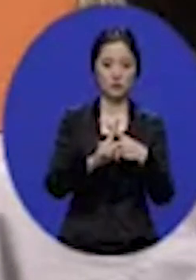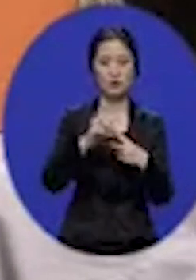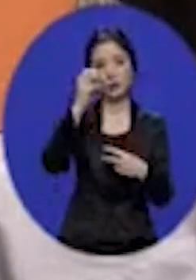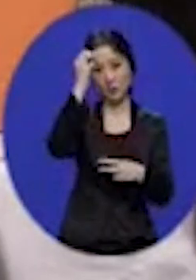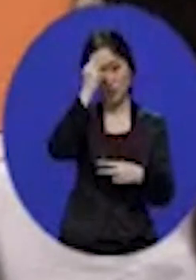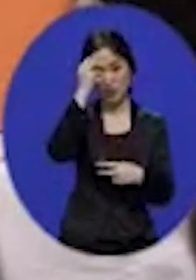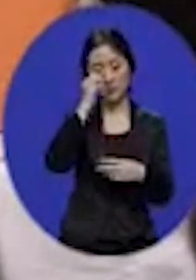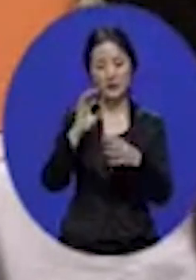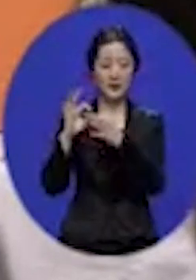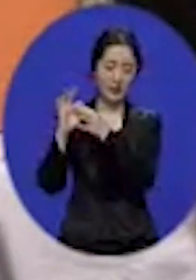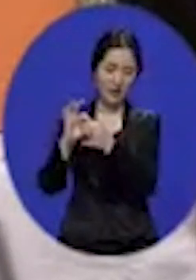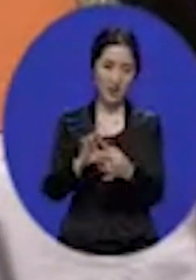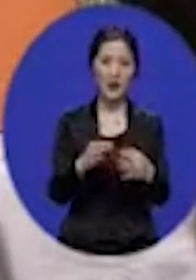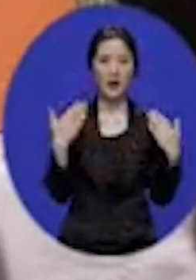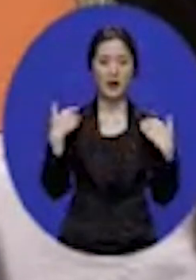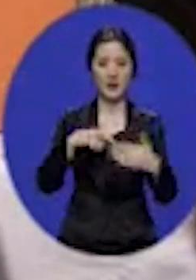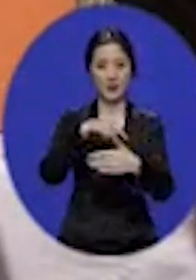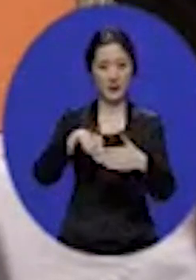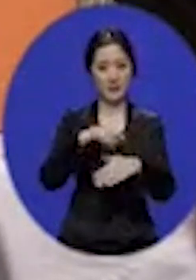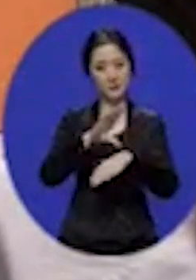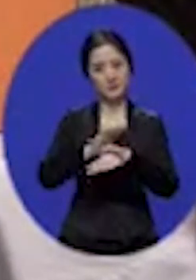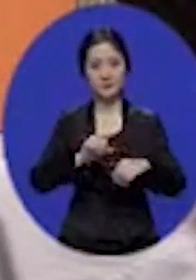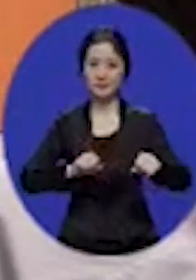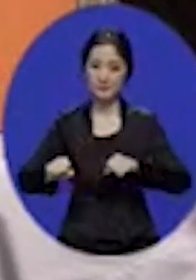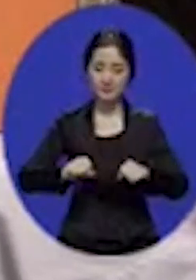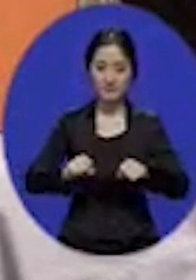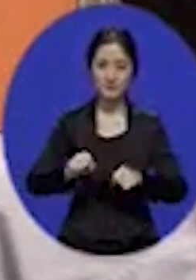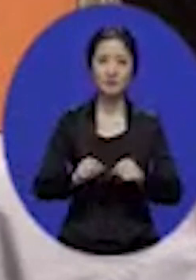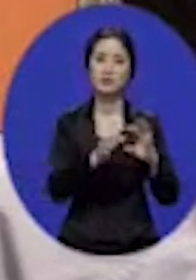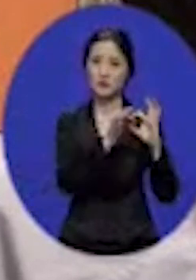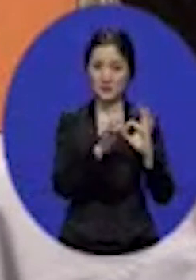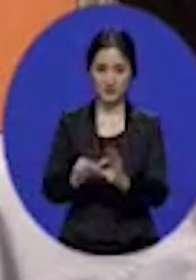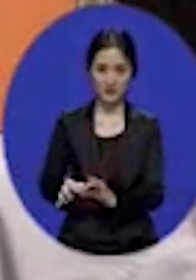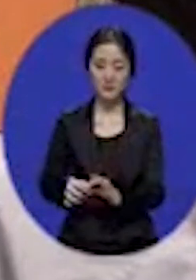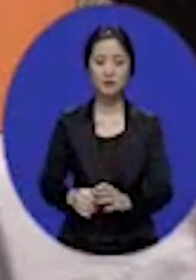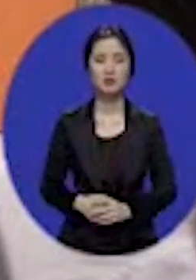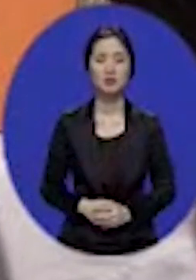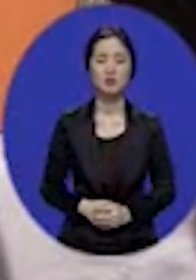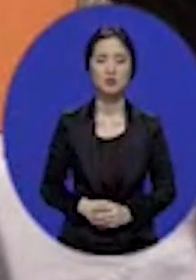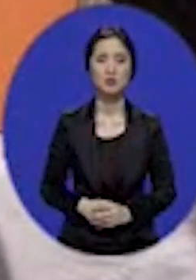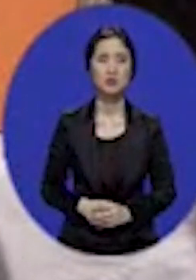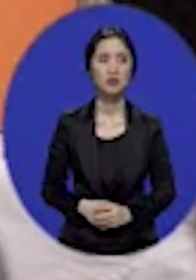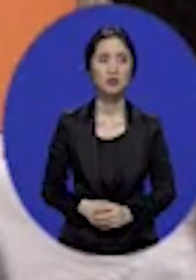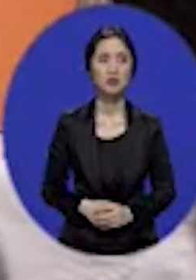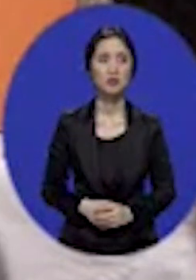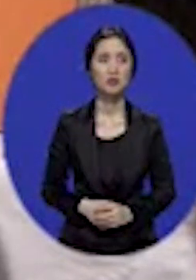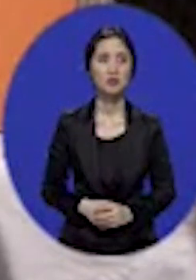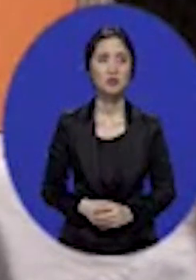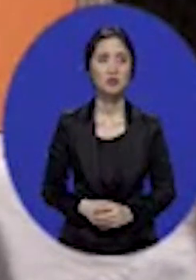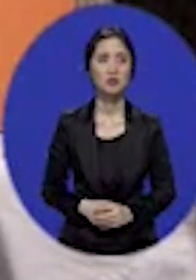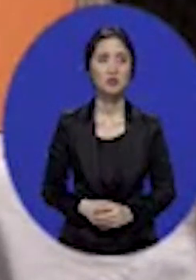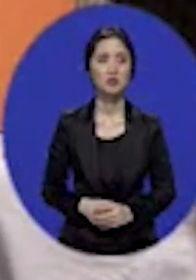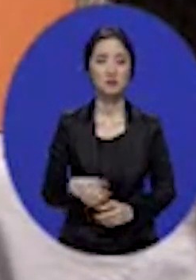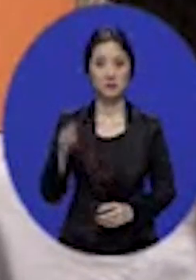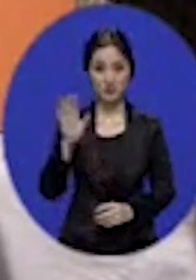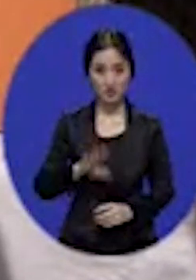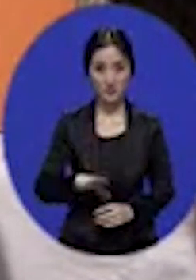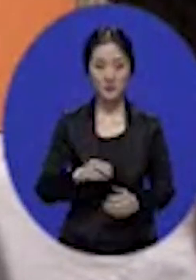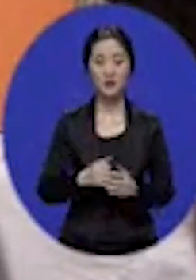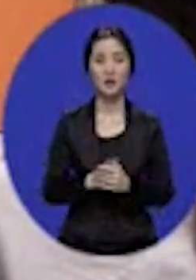고등학교 계속해서 이제 학교 방송 아나운서로 활약을 하게 되죠. 근데 이제 어떤 에피소드가 중간중간에 있냐